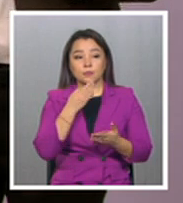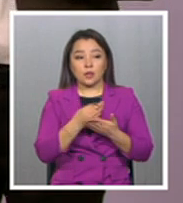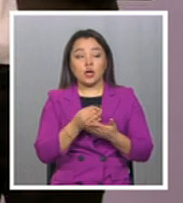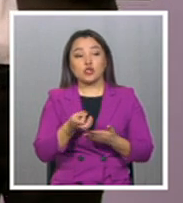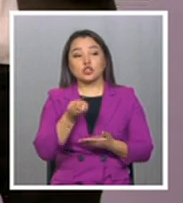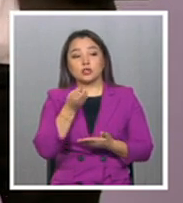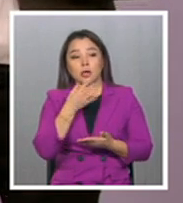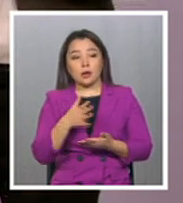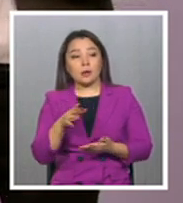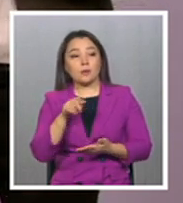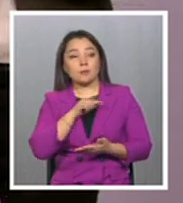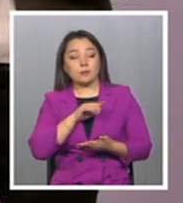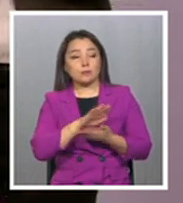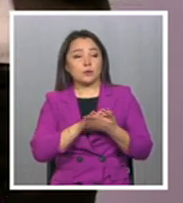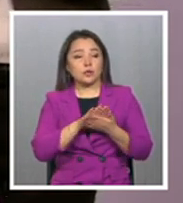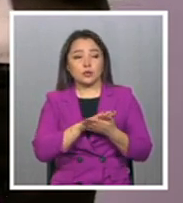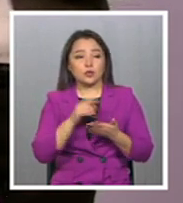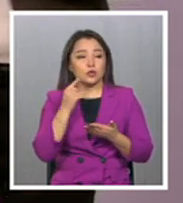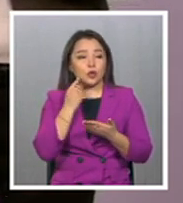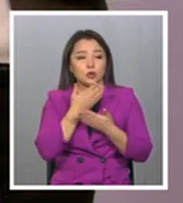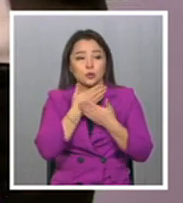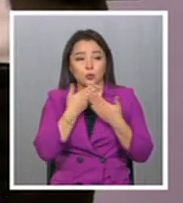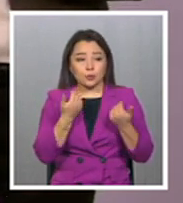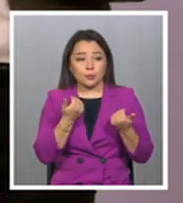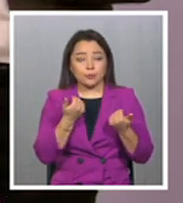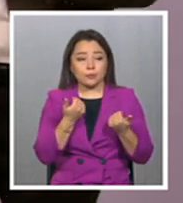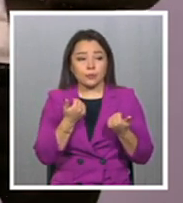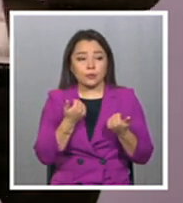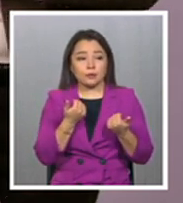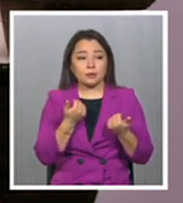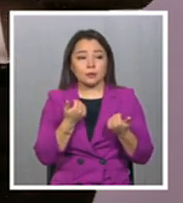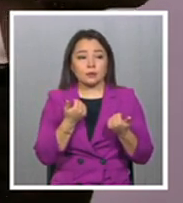Жақсыда мін жоқ, тамаша.